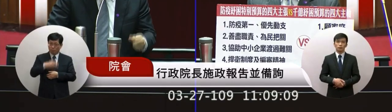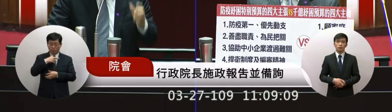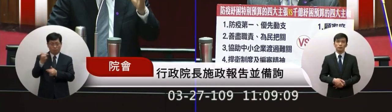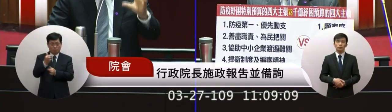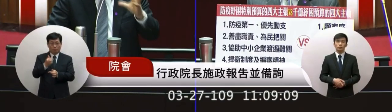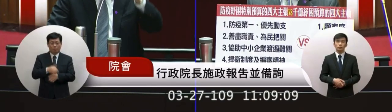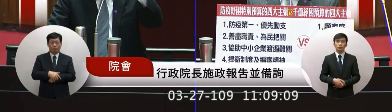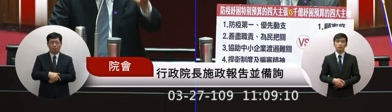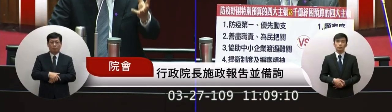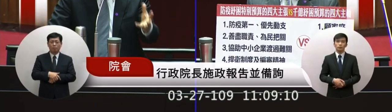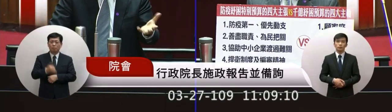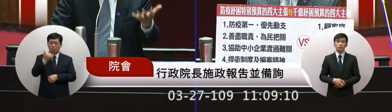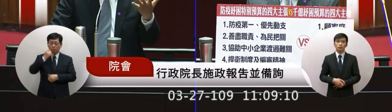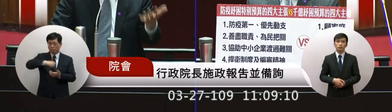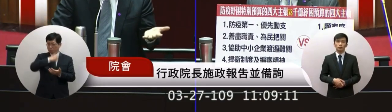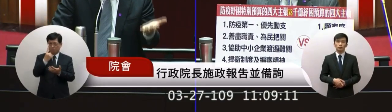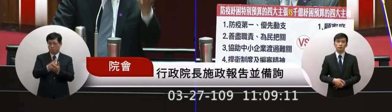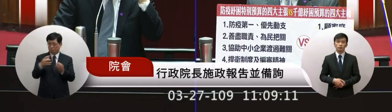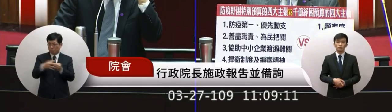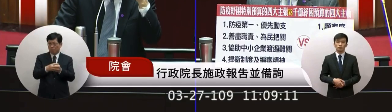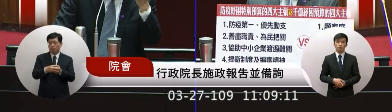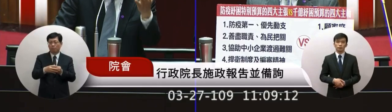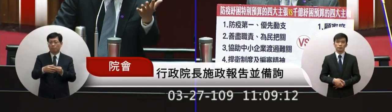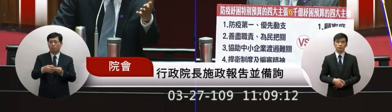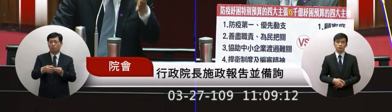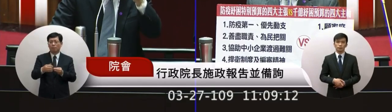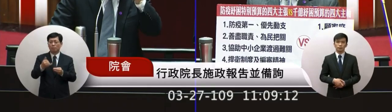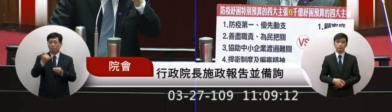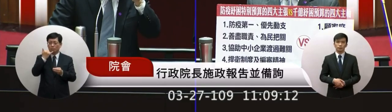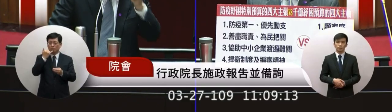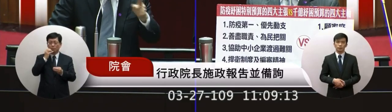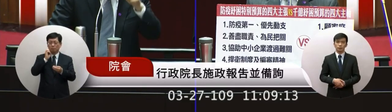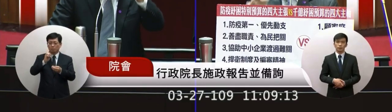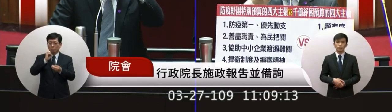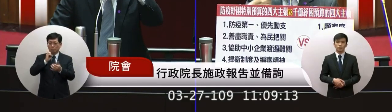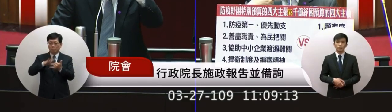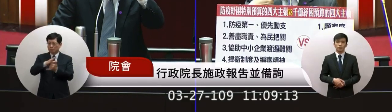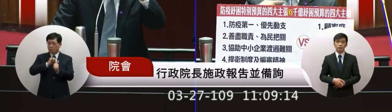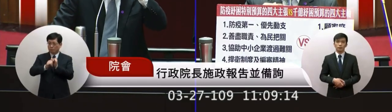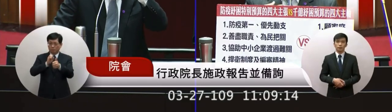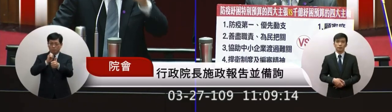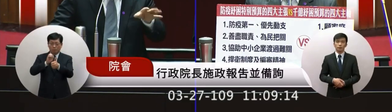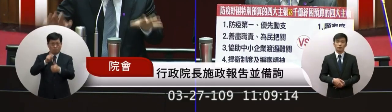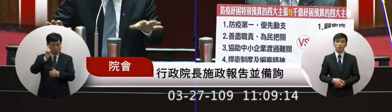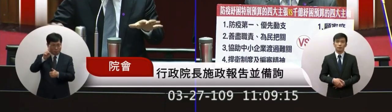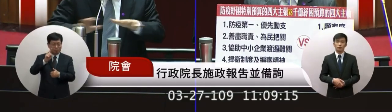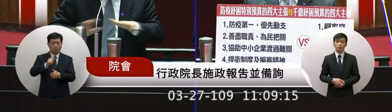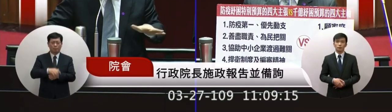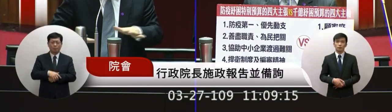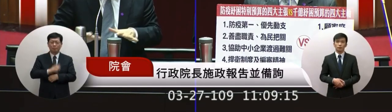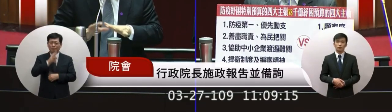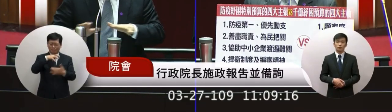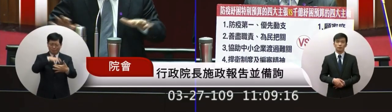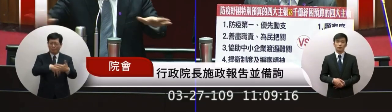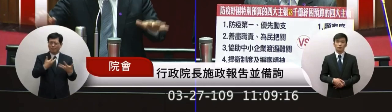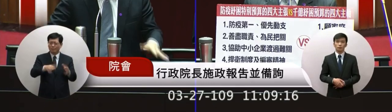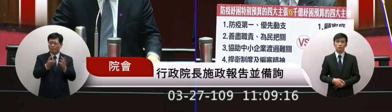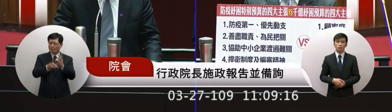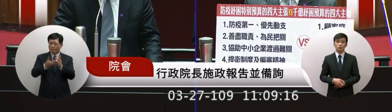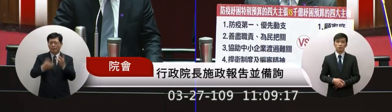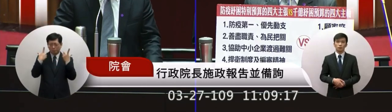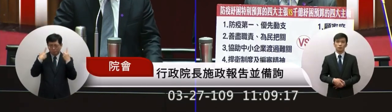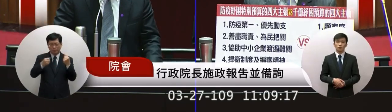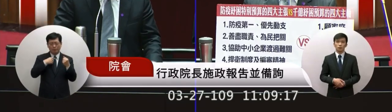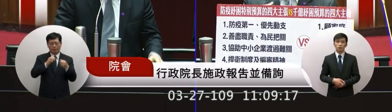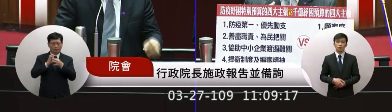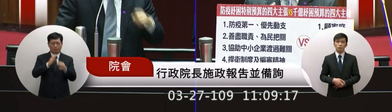完整，会当规套啊，甲国人同胞做报告，这一种啊，其实有真多嘛，拢在做